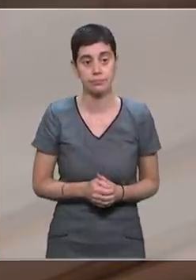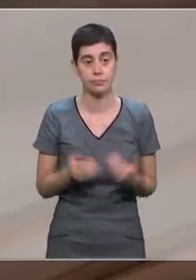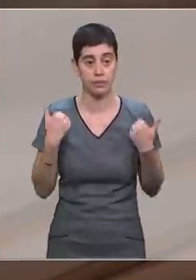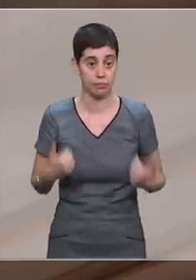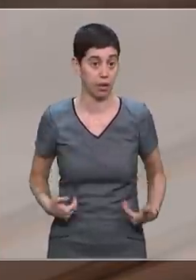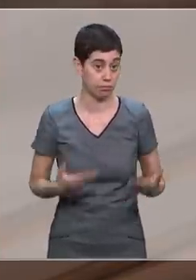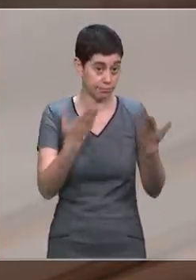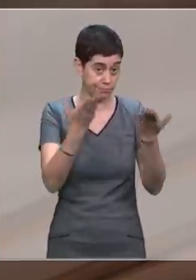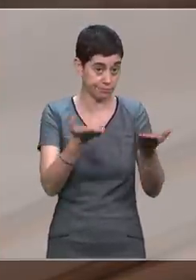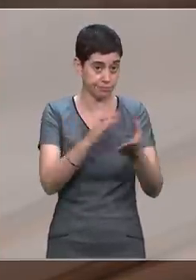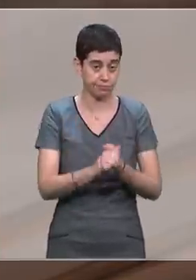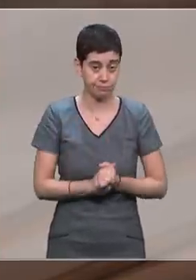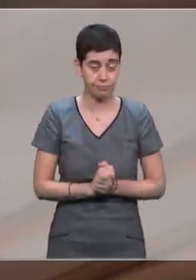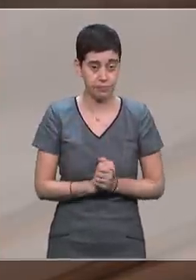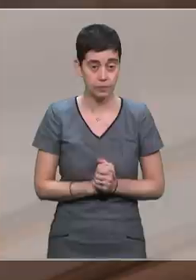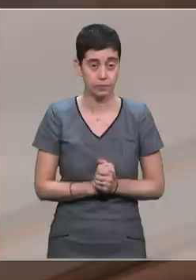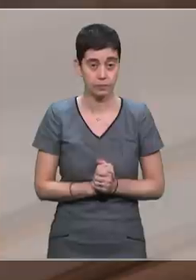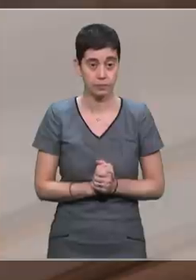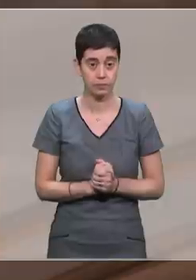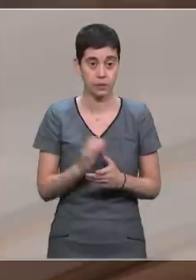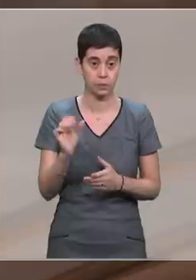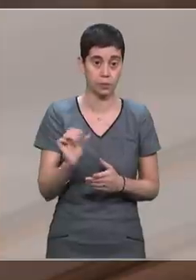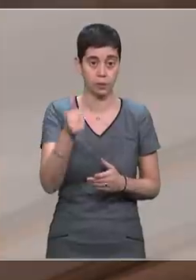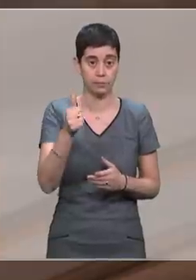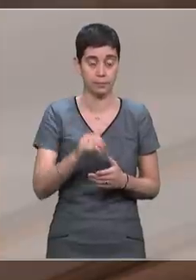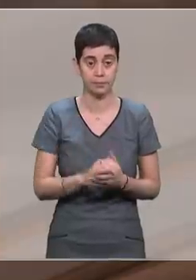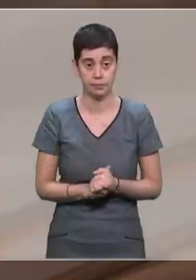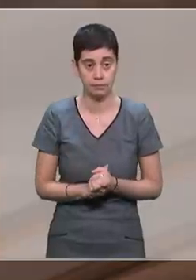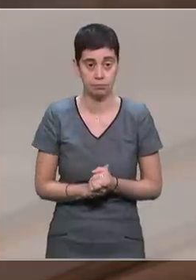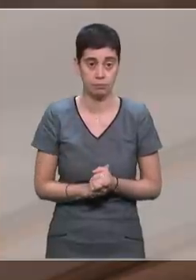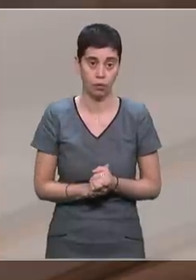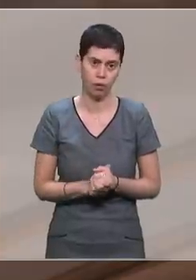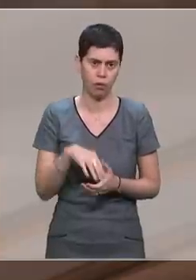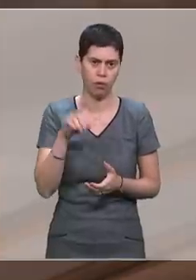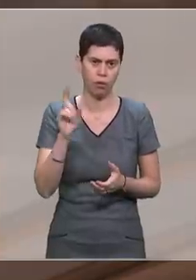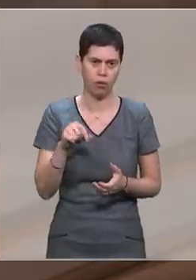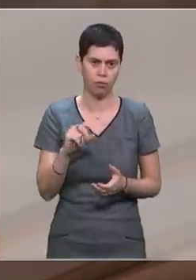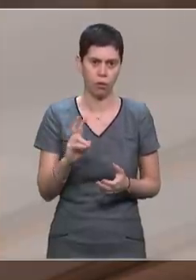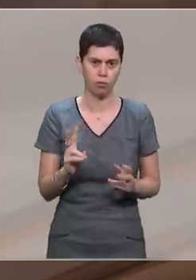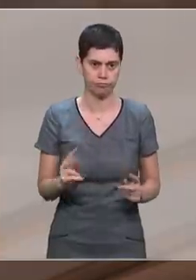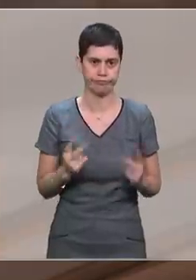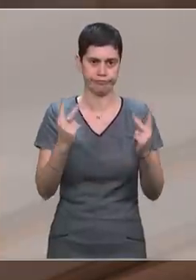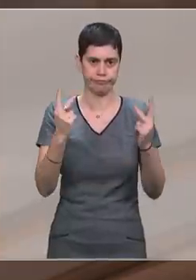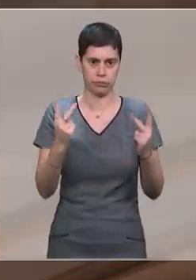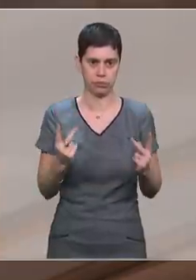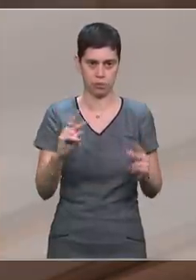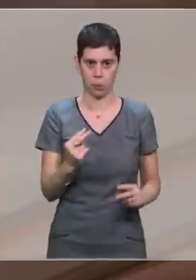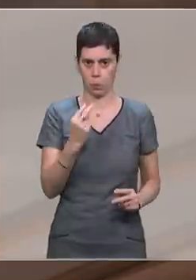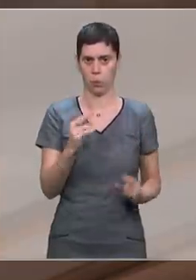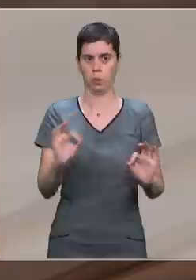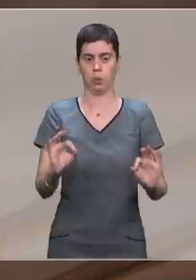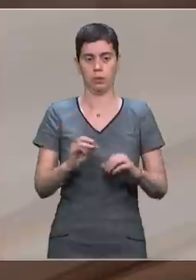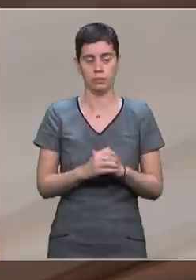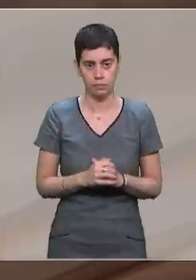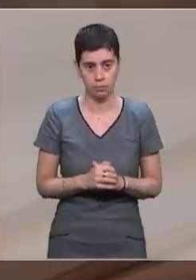la députée Amrani. D'abord, soyons humbles, notre réseau nécessite effectivement des surplus